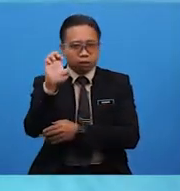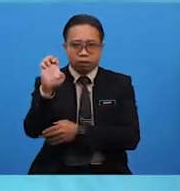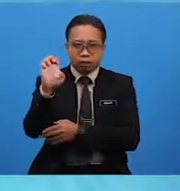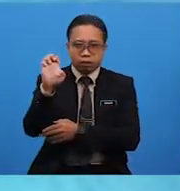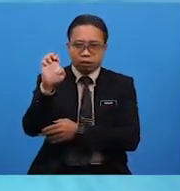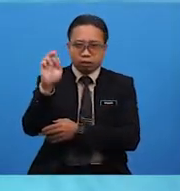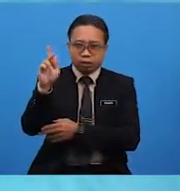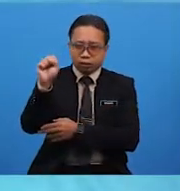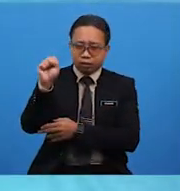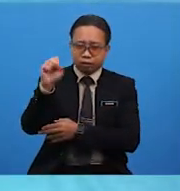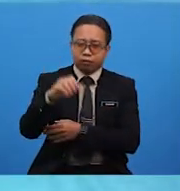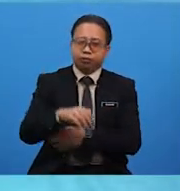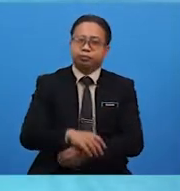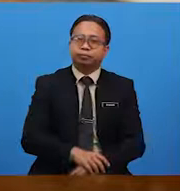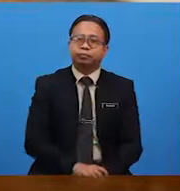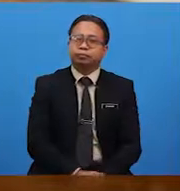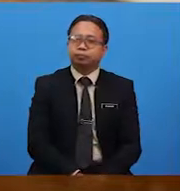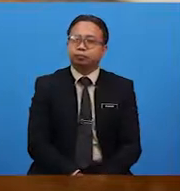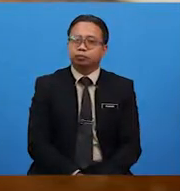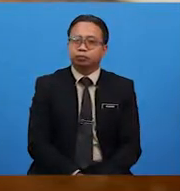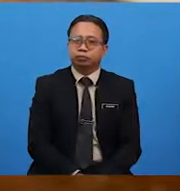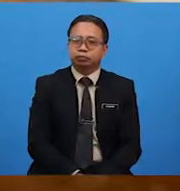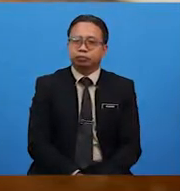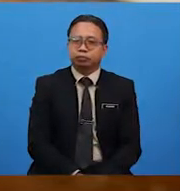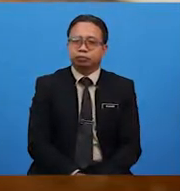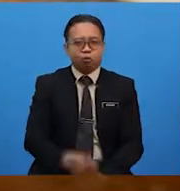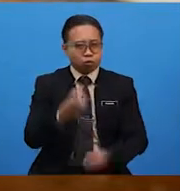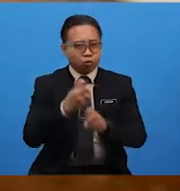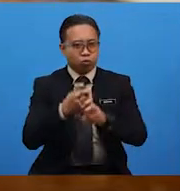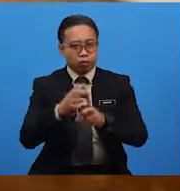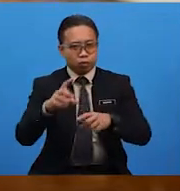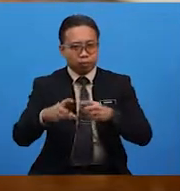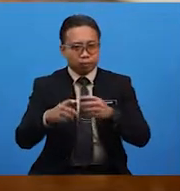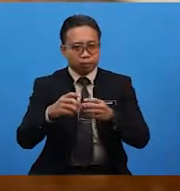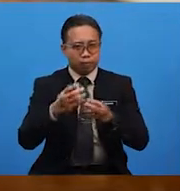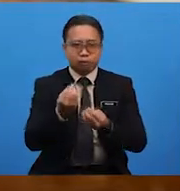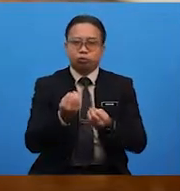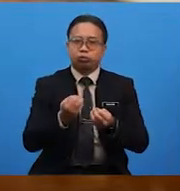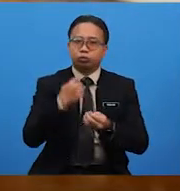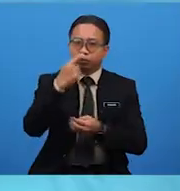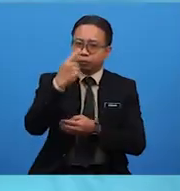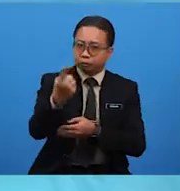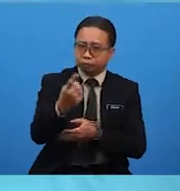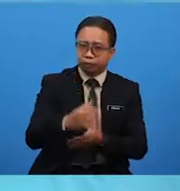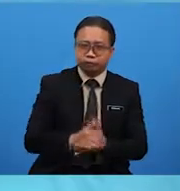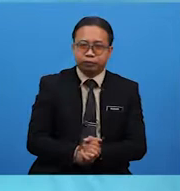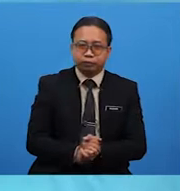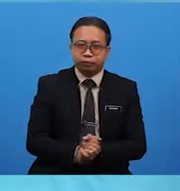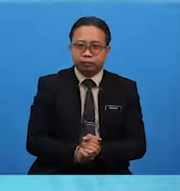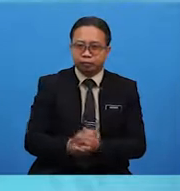expressionism Yesus Anda menyebut beli-beli jauh dikacangin nanya hahaha oke sebenarnya